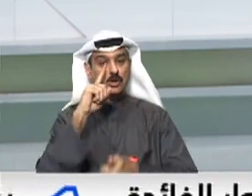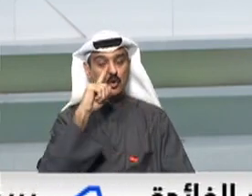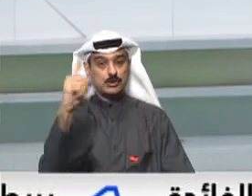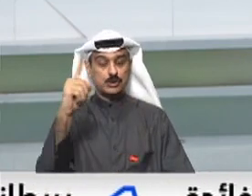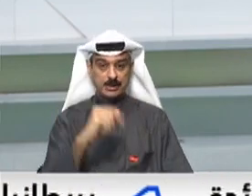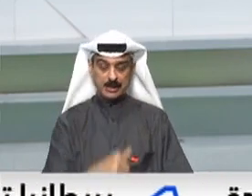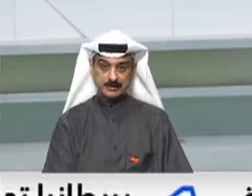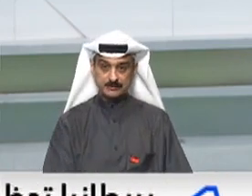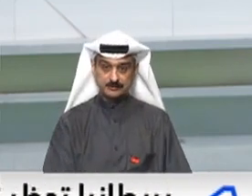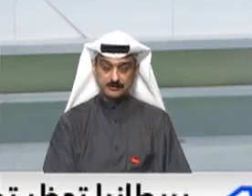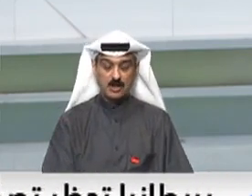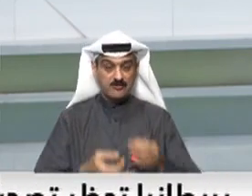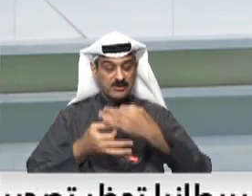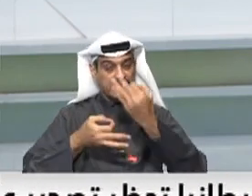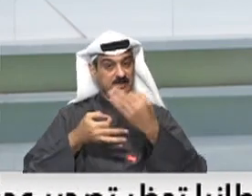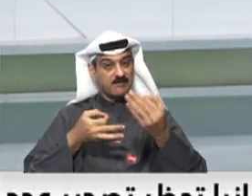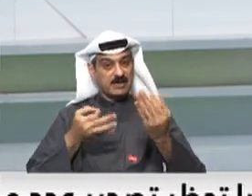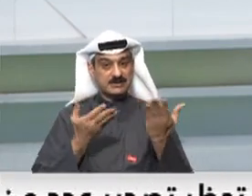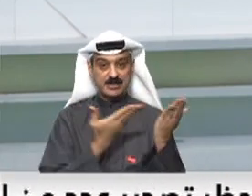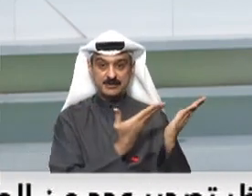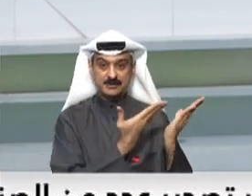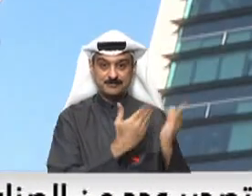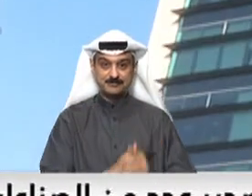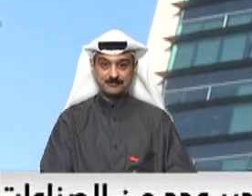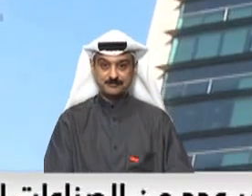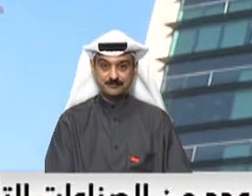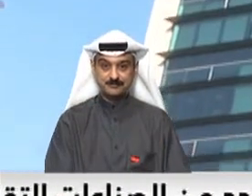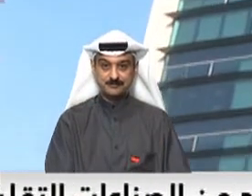3,388,000 دينار. إليكم التفاصيل.